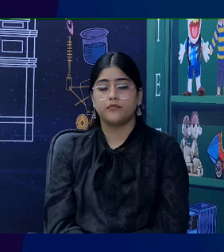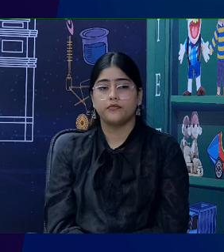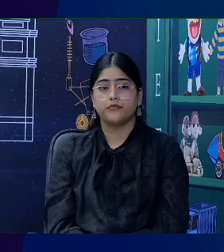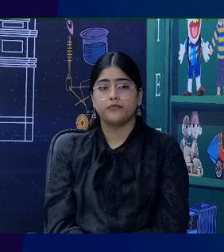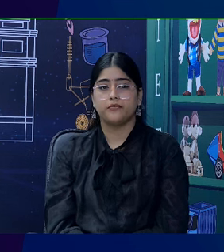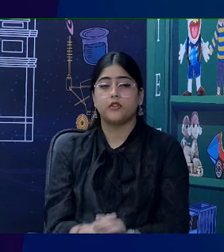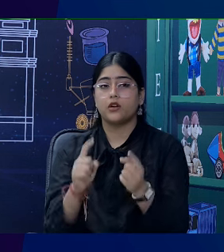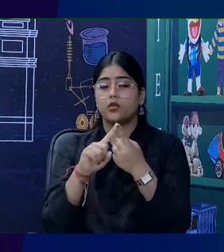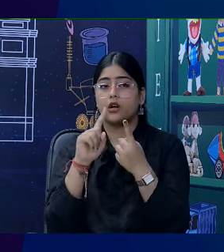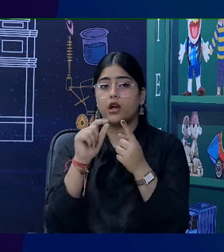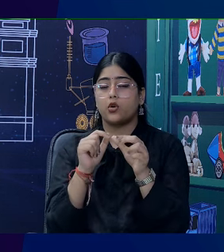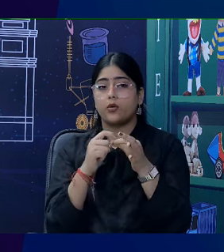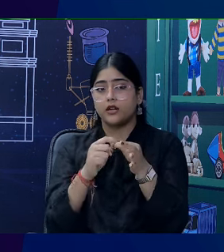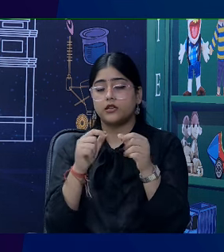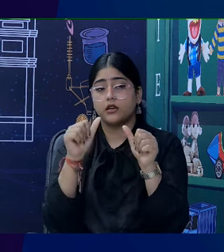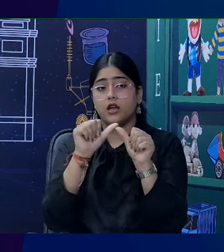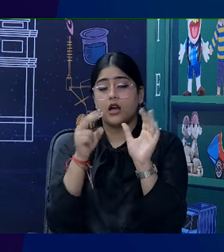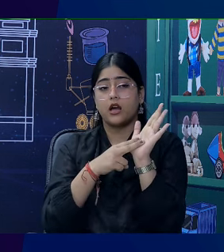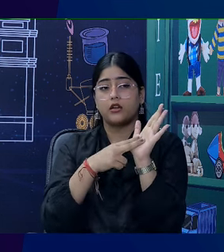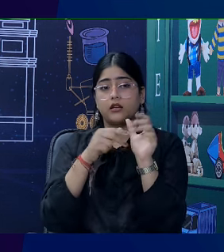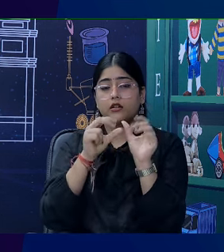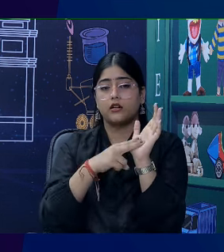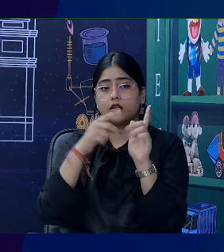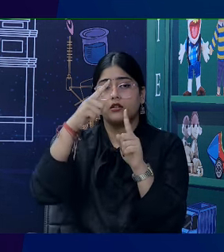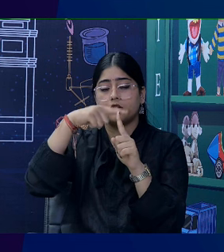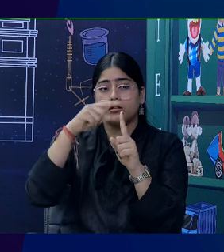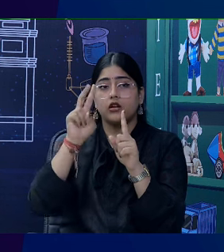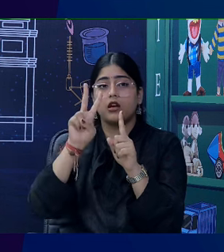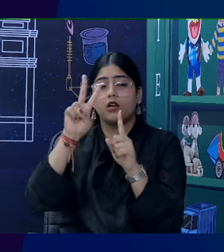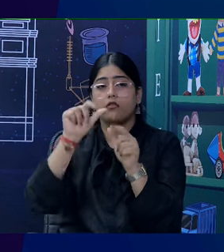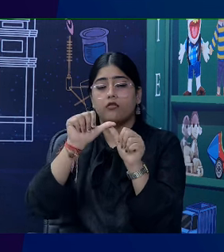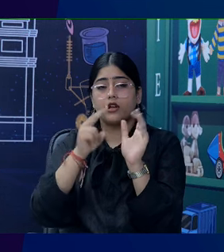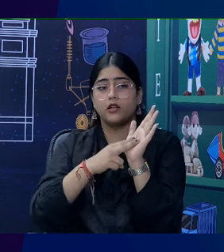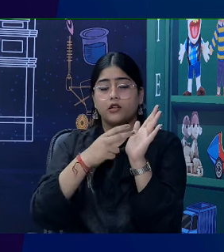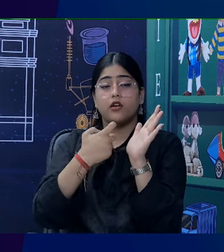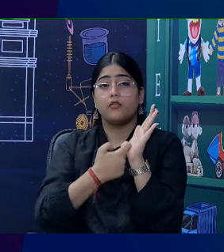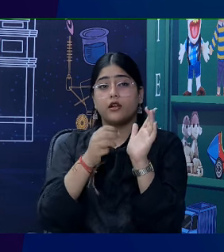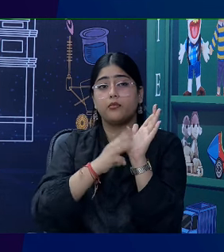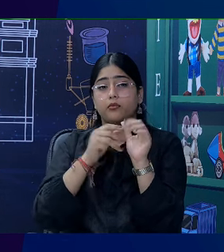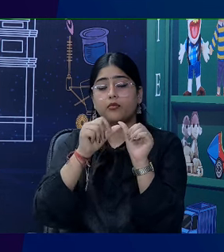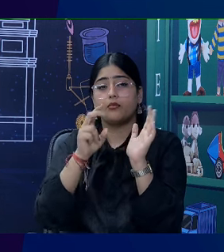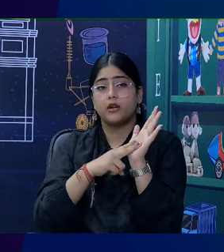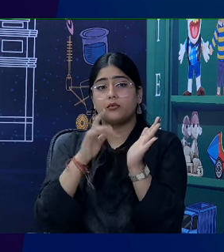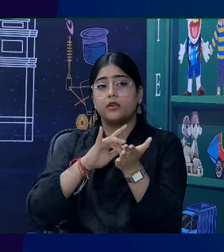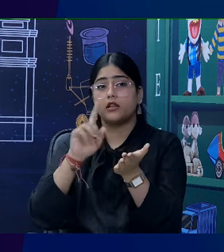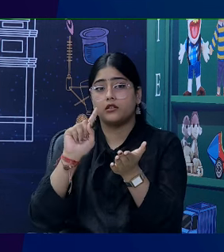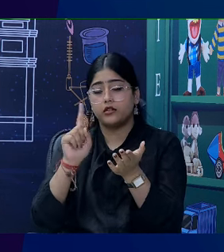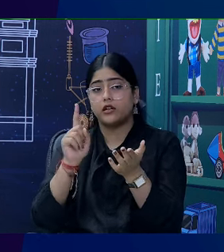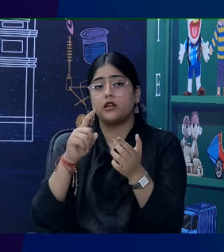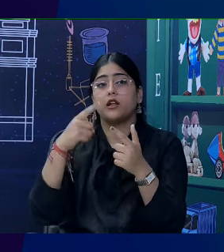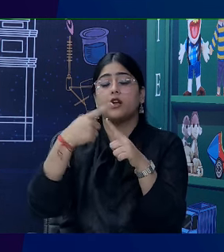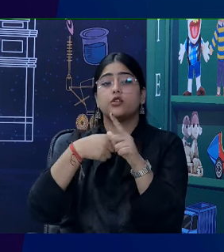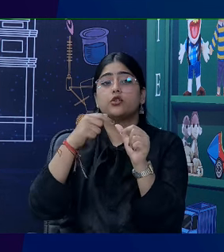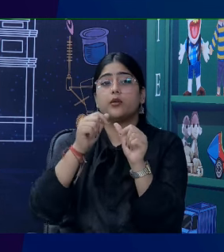में है पहला प्रश्न है अनंत वर्मन कौन था जगन्नाथ का मंदिर कहां है ब्रिटिश लोग किस